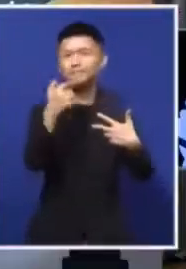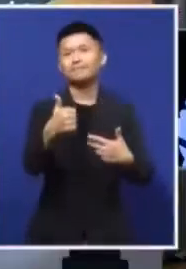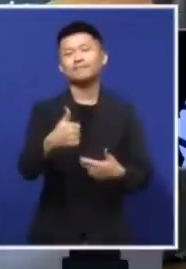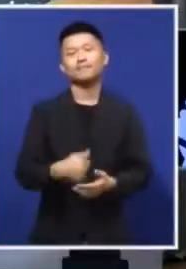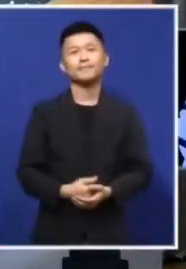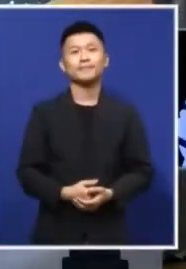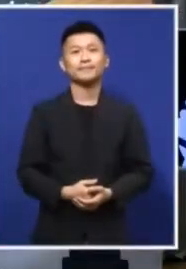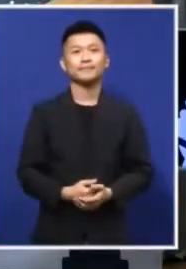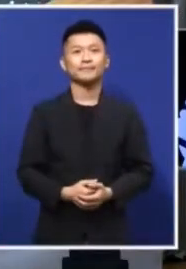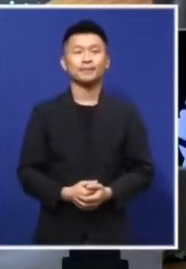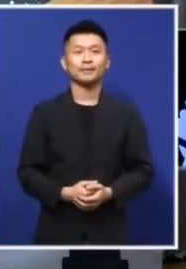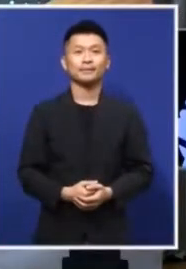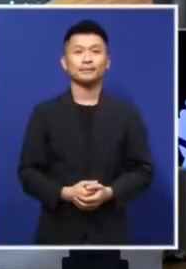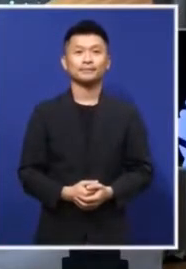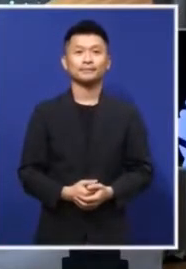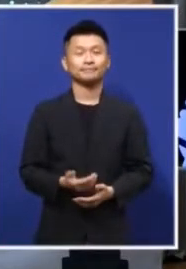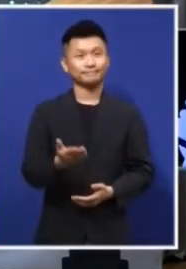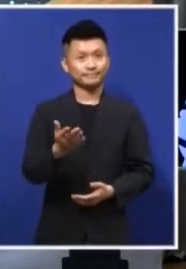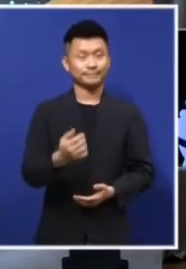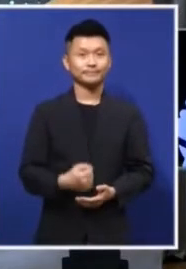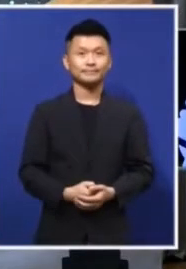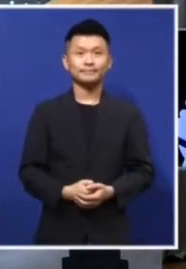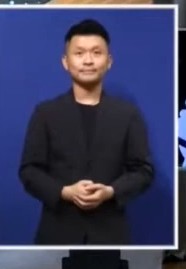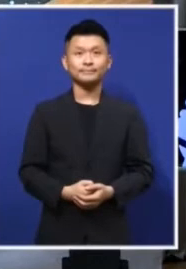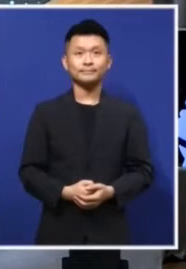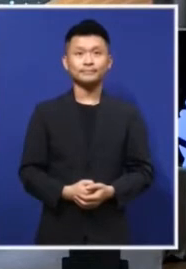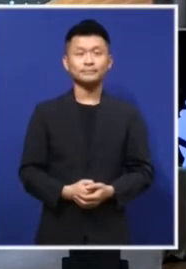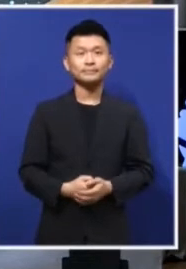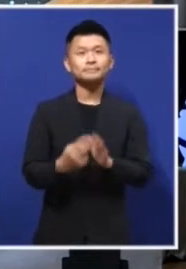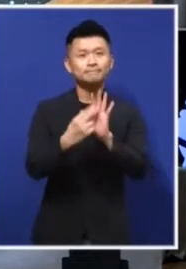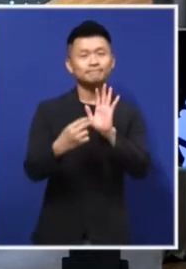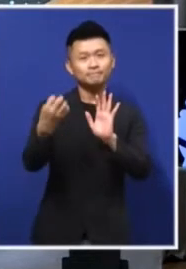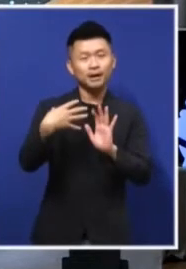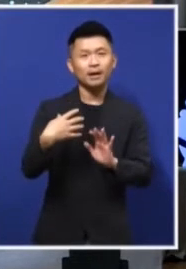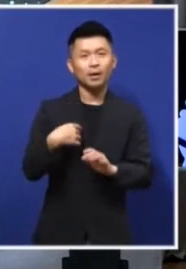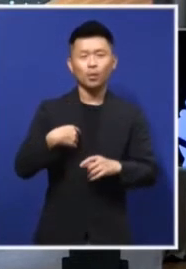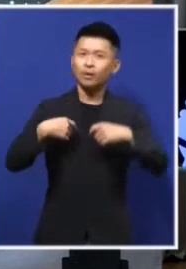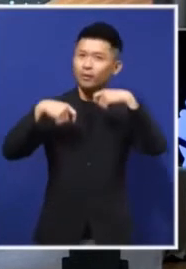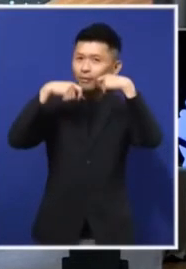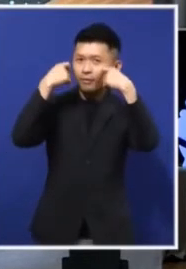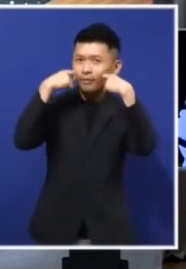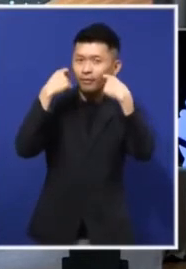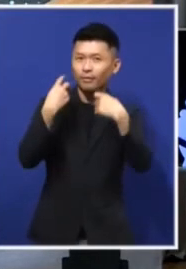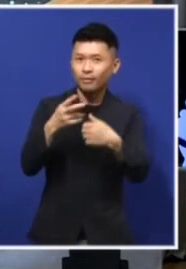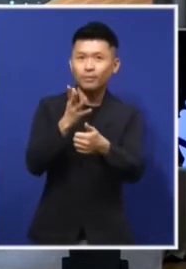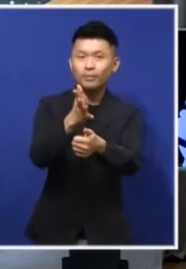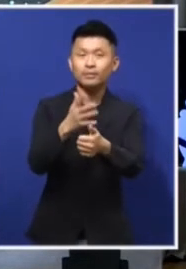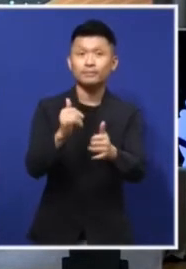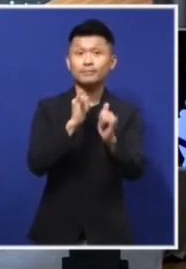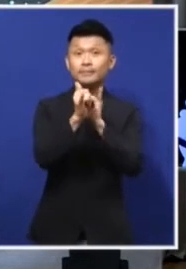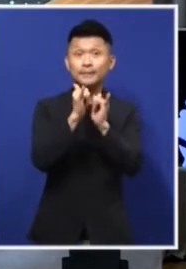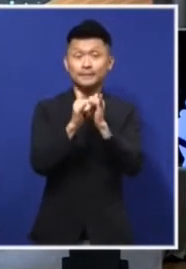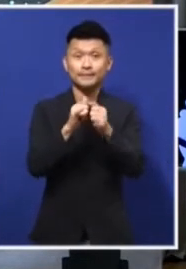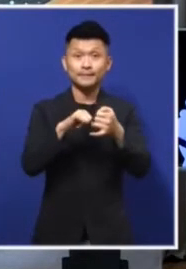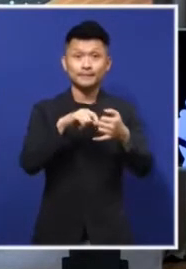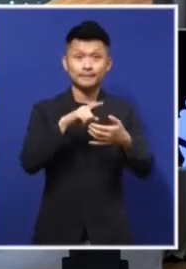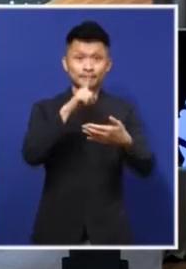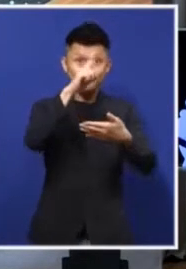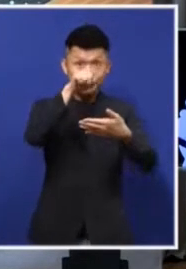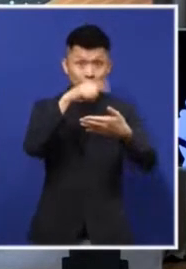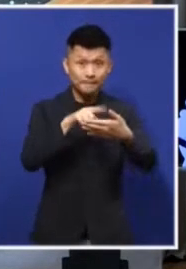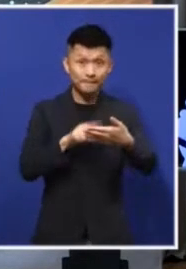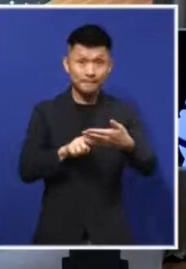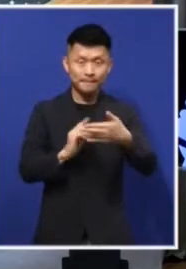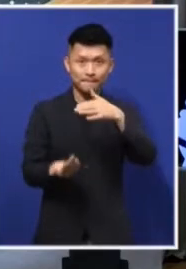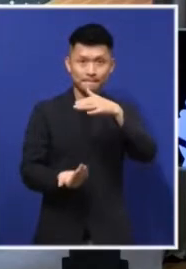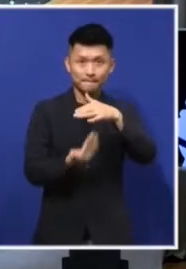好，来，再来。 谢谢政委说明，所以我又更好奇，就是说民众在登记的时候只能选。最